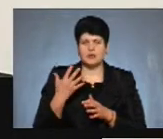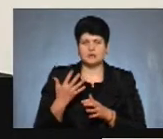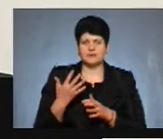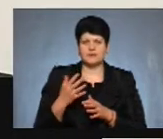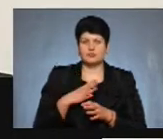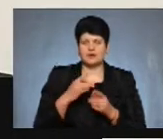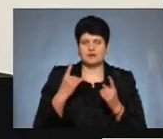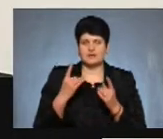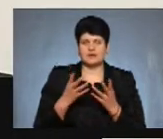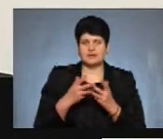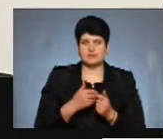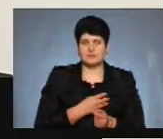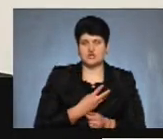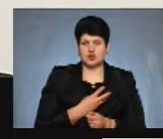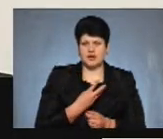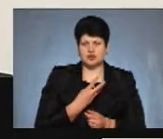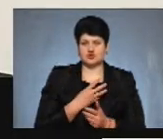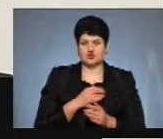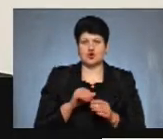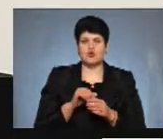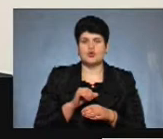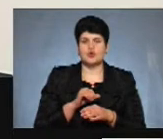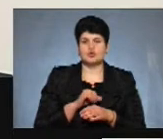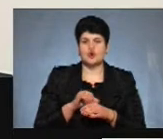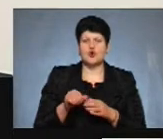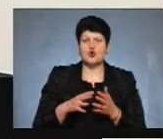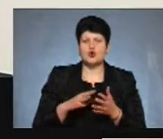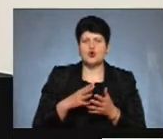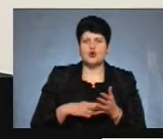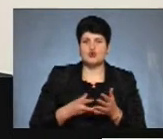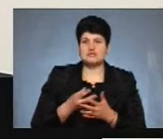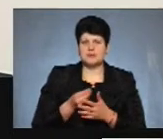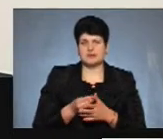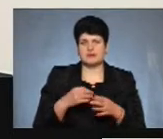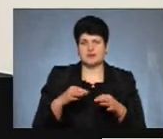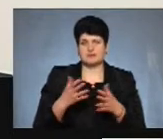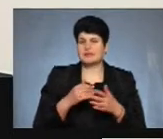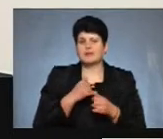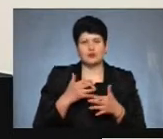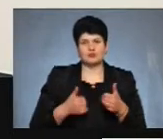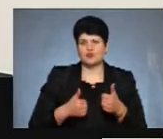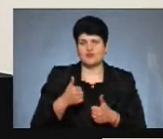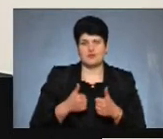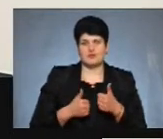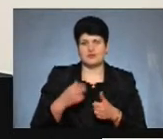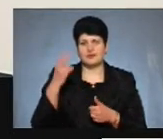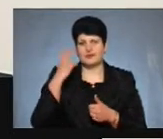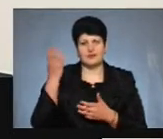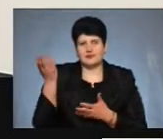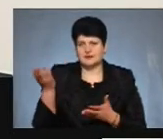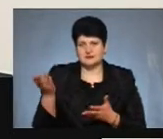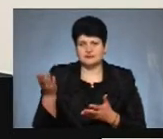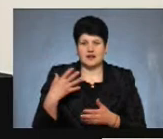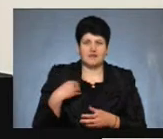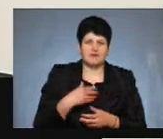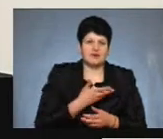велика кількість бажаючих щодо розмитнення даних транспортних засобів. Звичайно, ми не можемо конкурувати з такими митницями, як Київська,